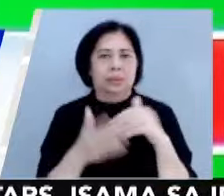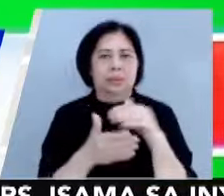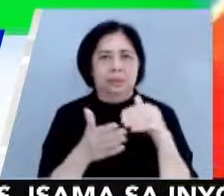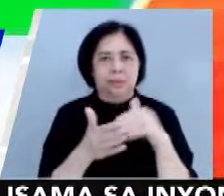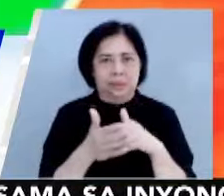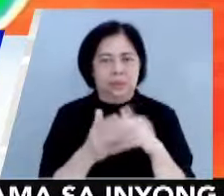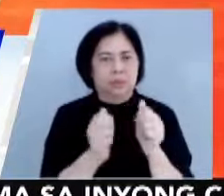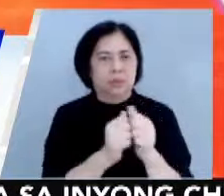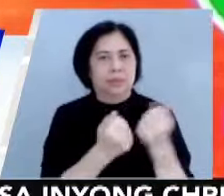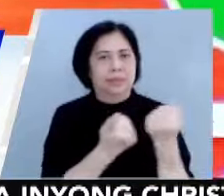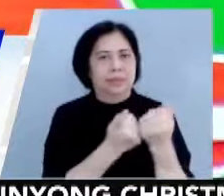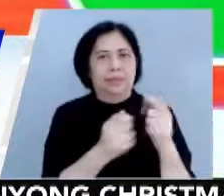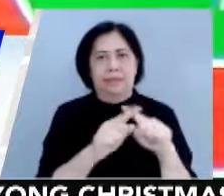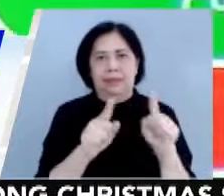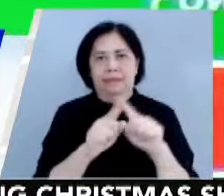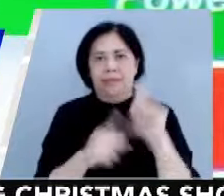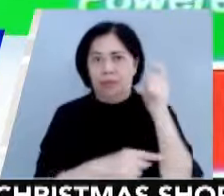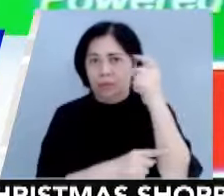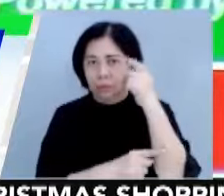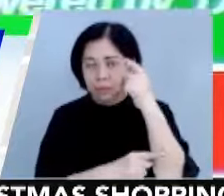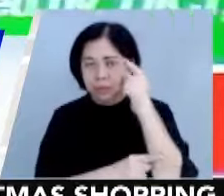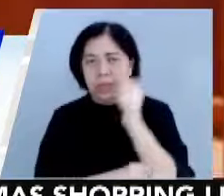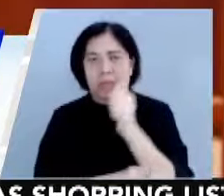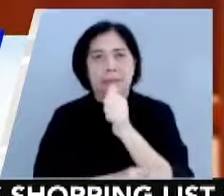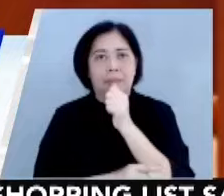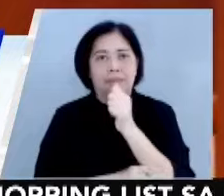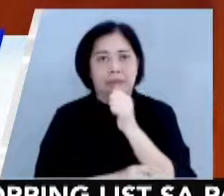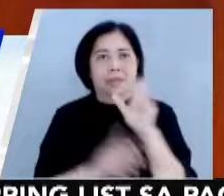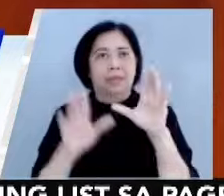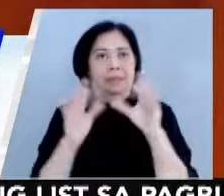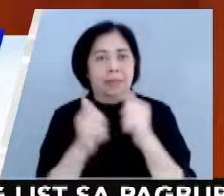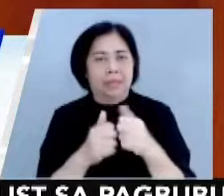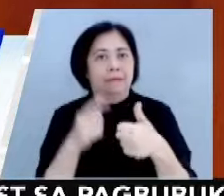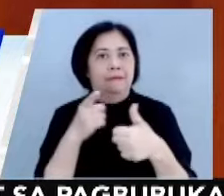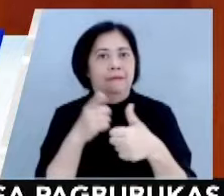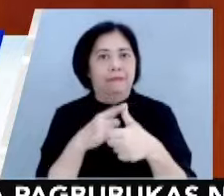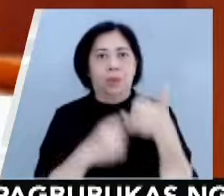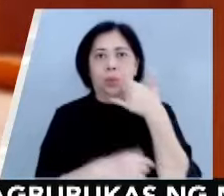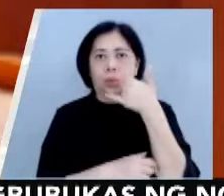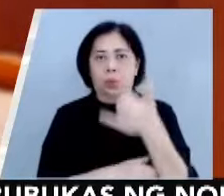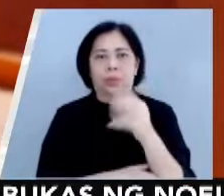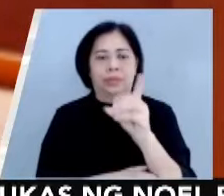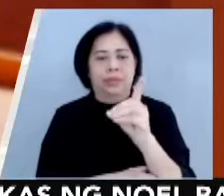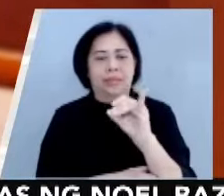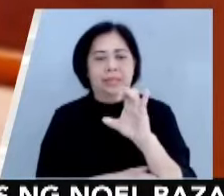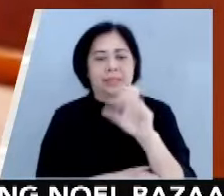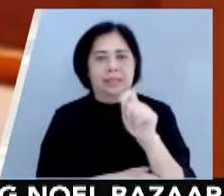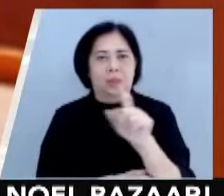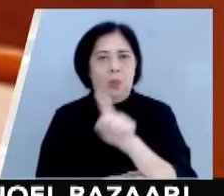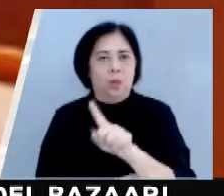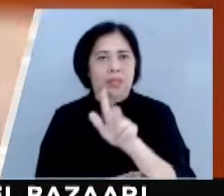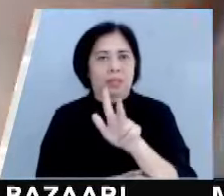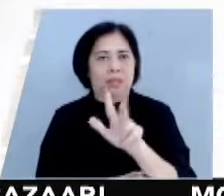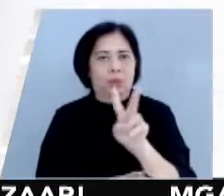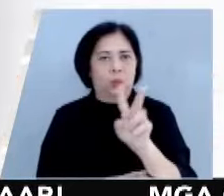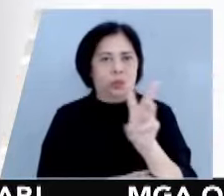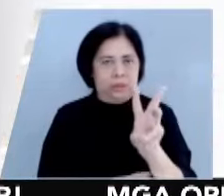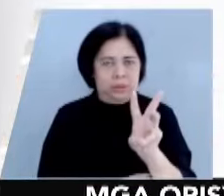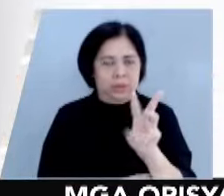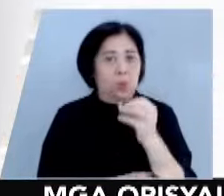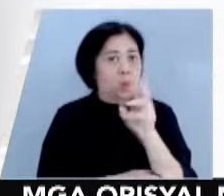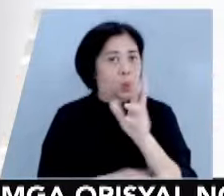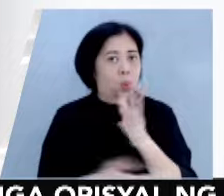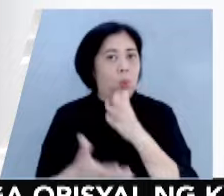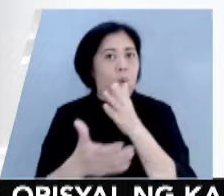ibang ahensya ng gobyerno at mga pribadong kumpanya. Una, tumawag sa DICT Hotline 1326 o magpunta sa